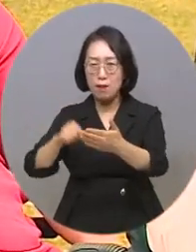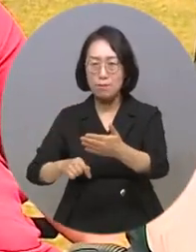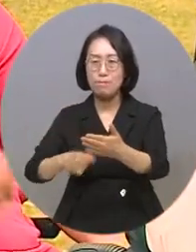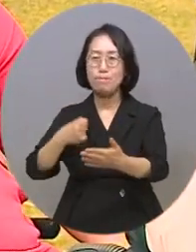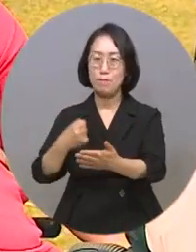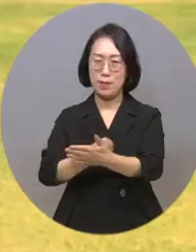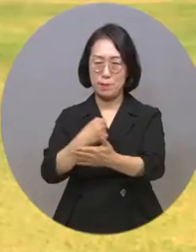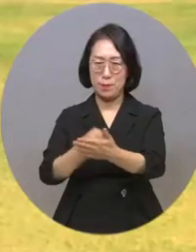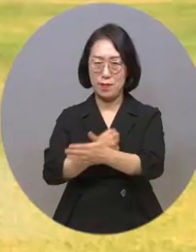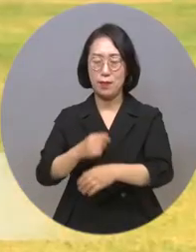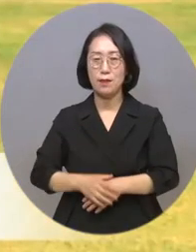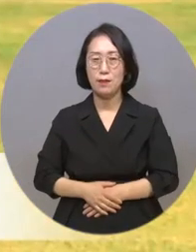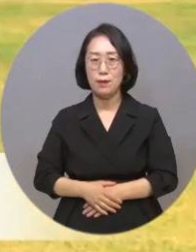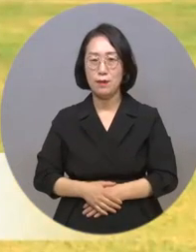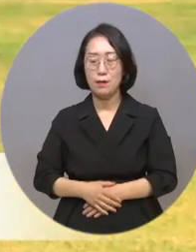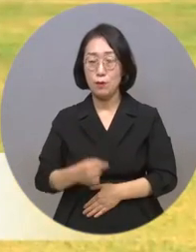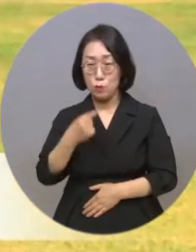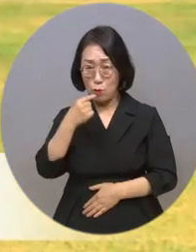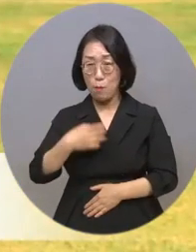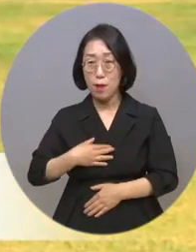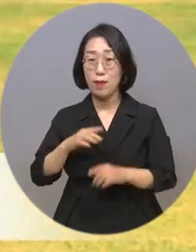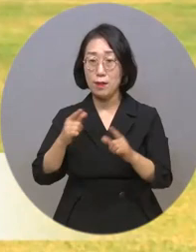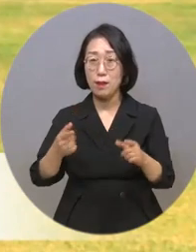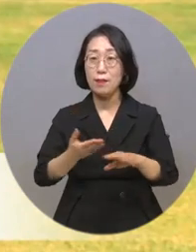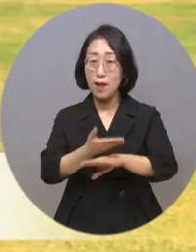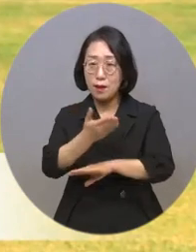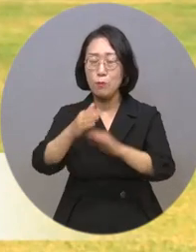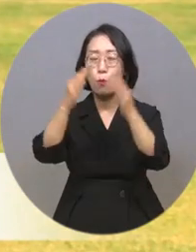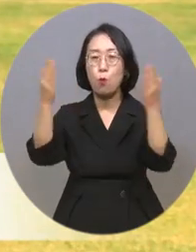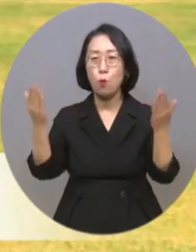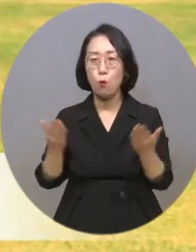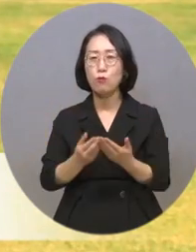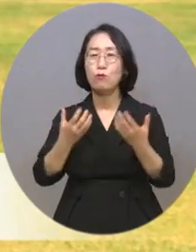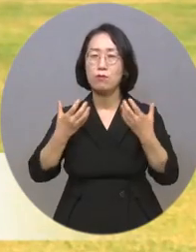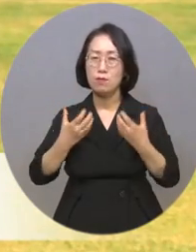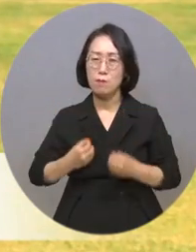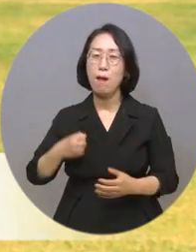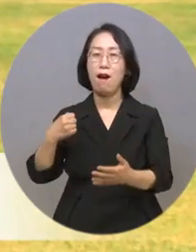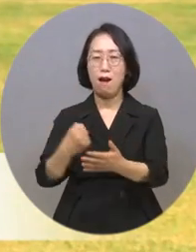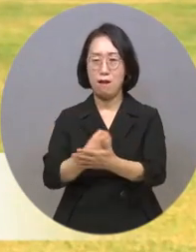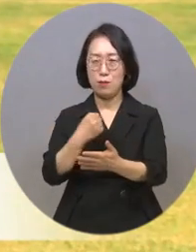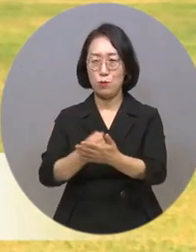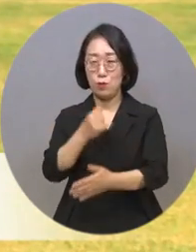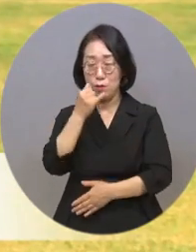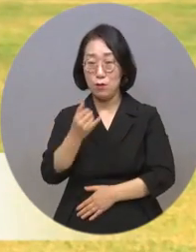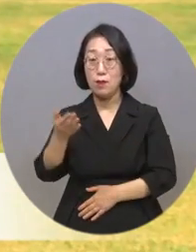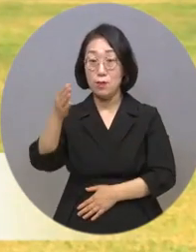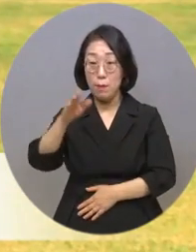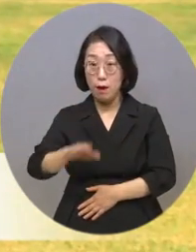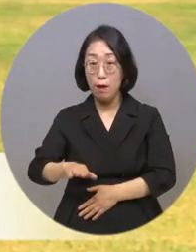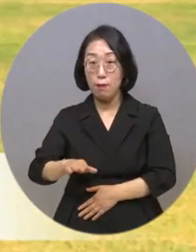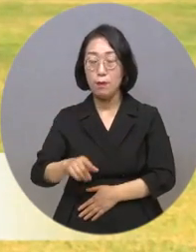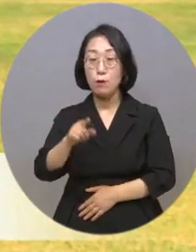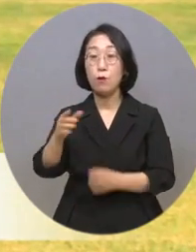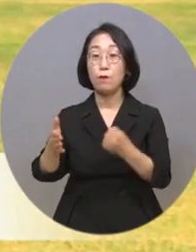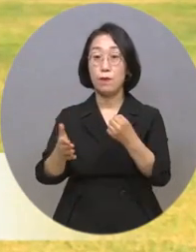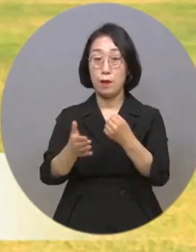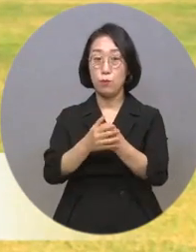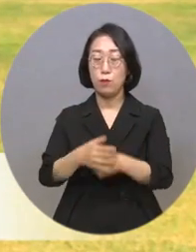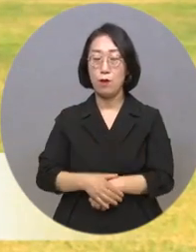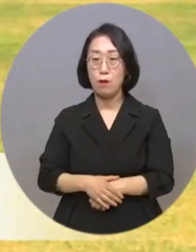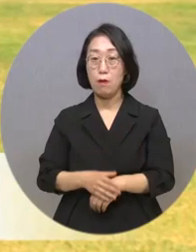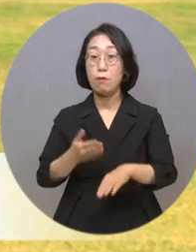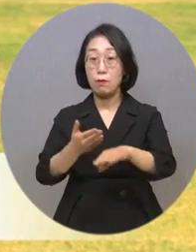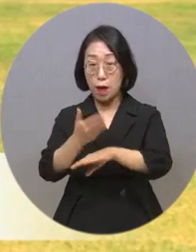전했습니다. 이제 저뿐만 아니라 다른 선수들이 지금 굉장히 많이 아쉬워하고 있고 또 하지만 또 그런 것 때문에 뭐